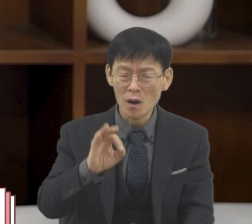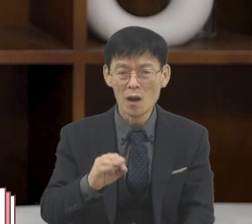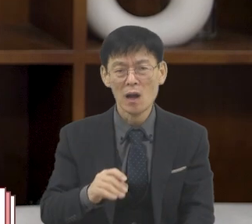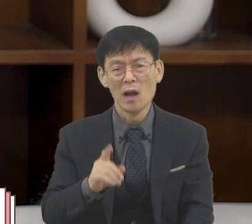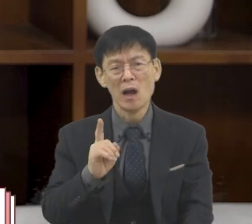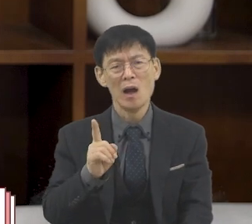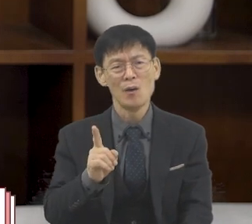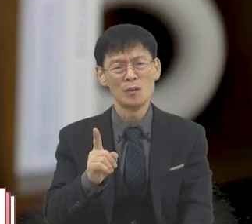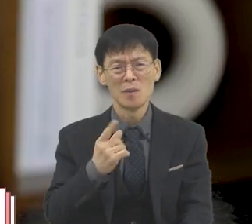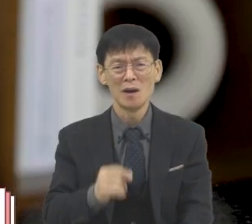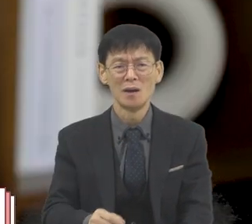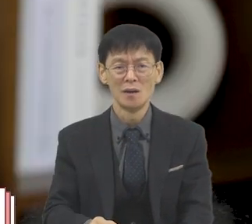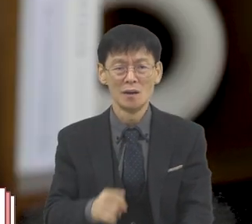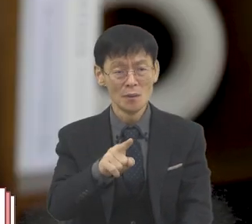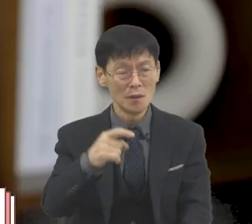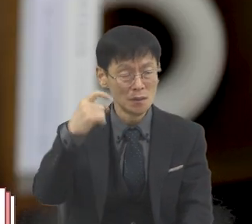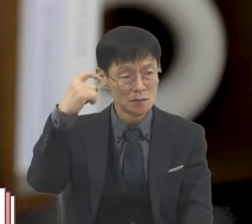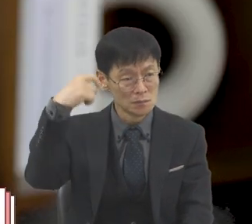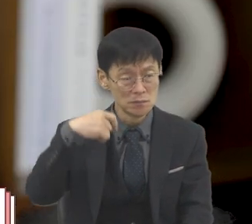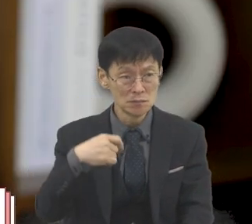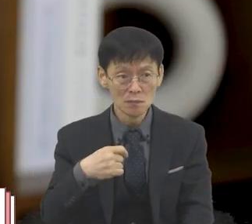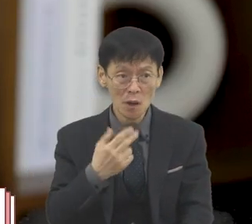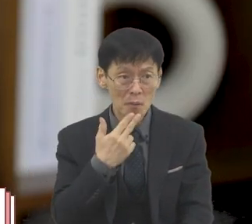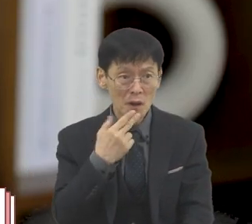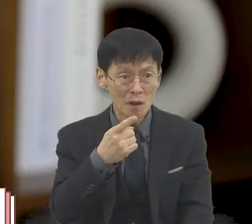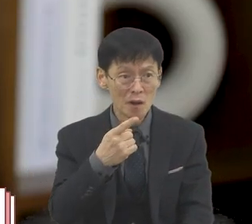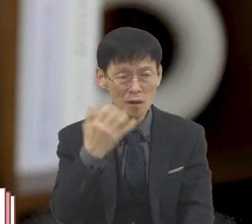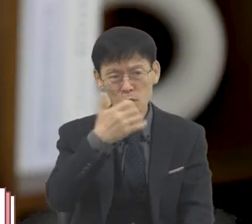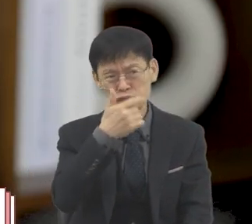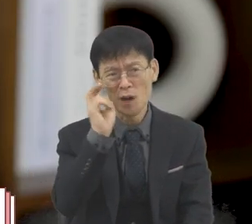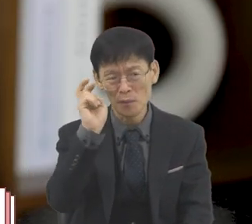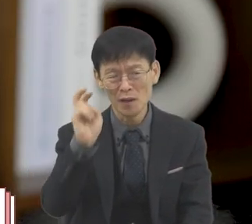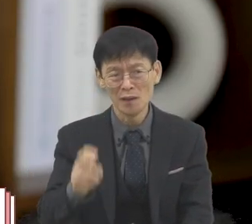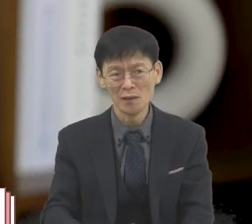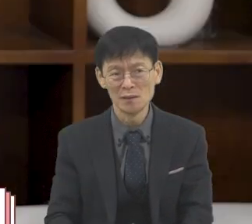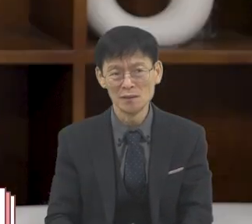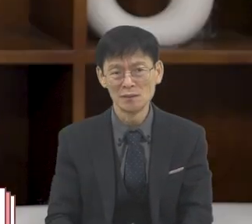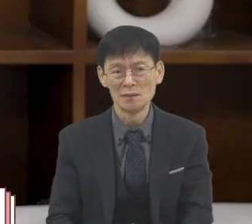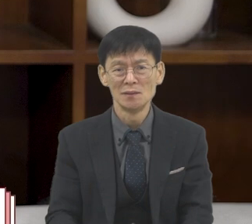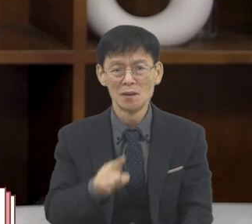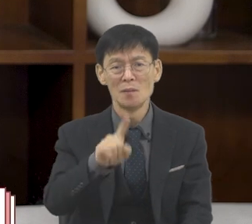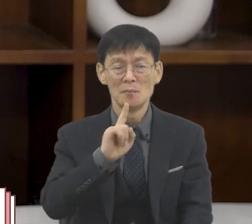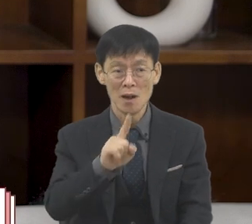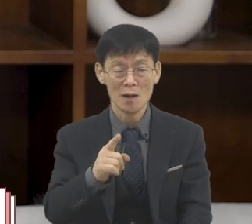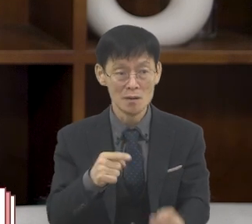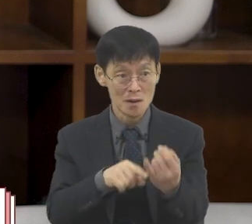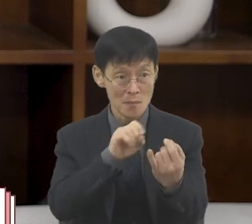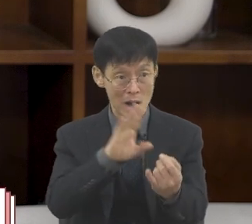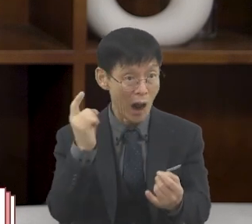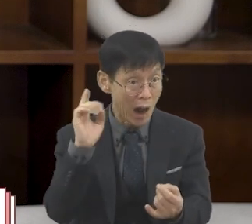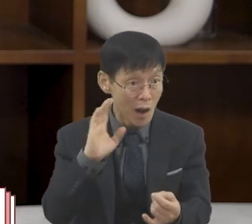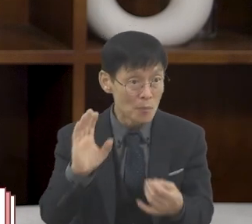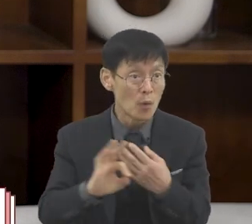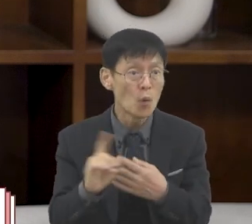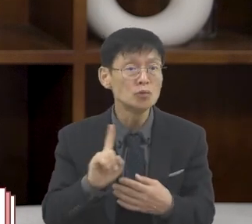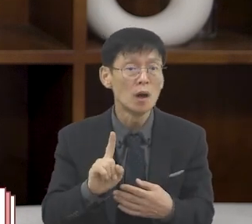저도 불쾌하네요. 팀장님께서 성인지 감수성이 부족해 보입니다. 팀장님께서 지혜 씨의 말을